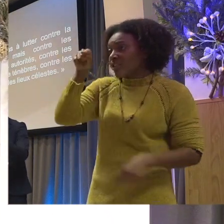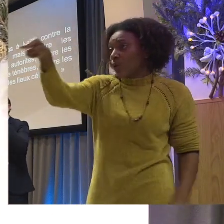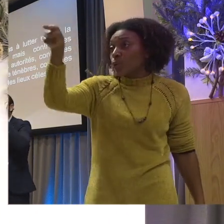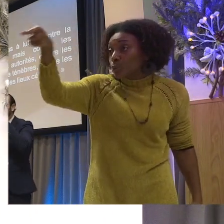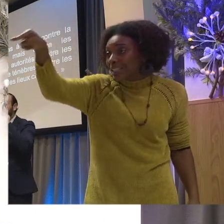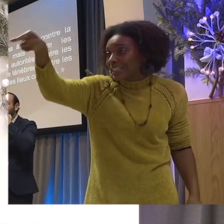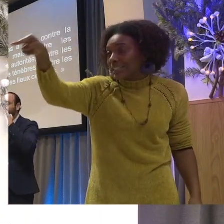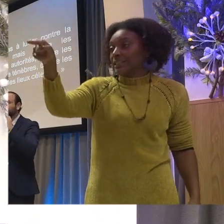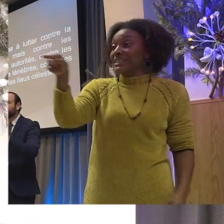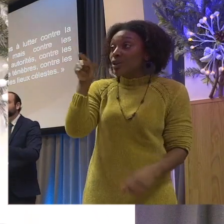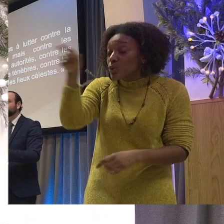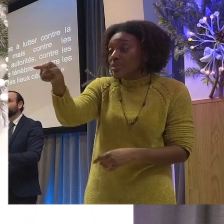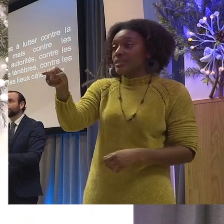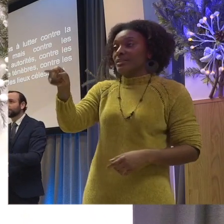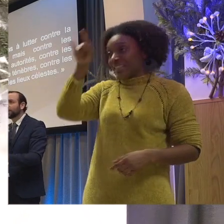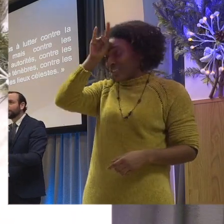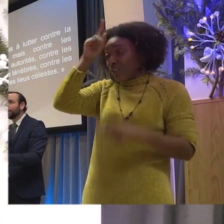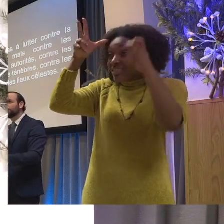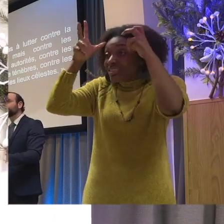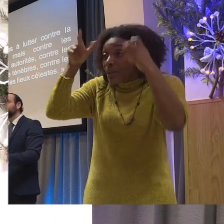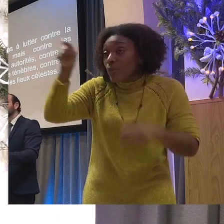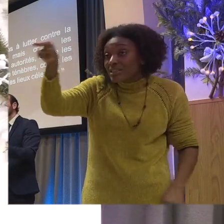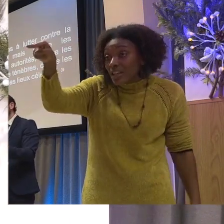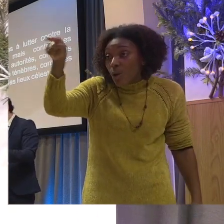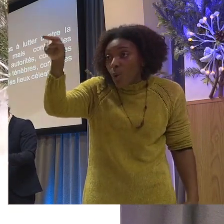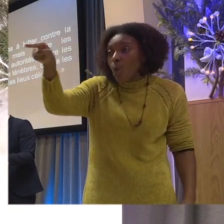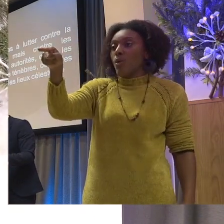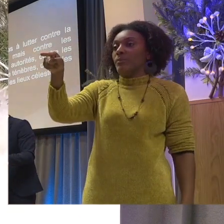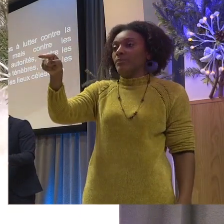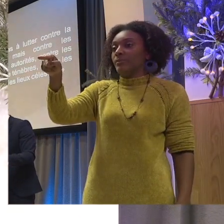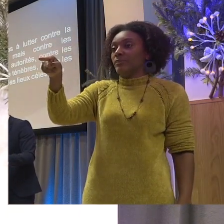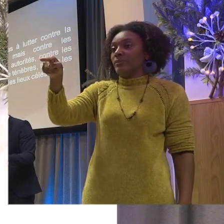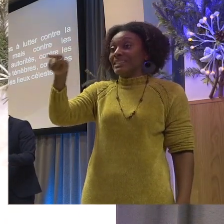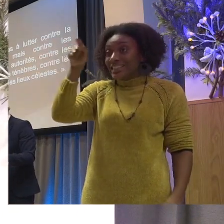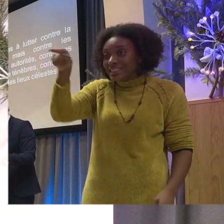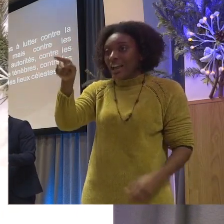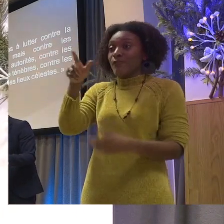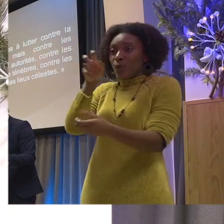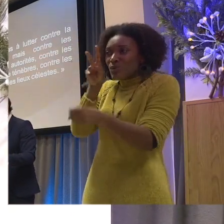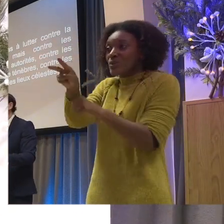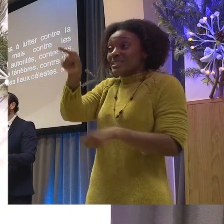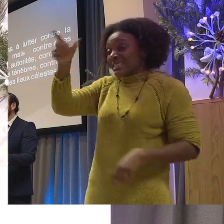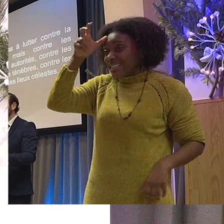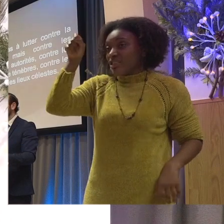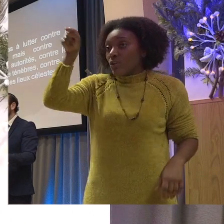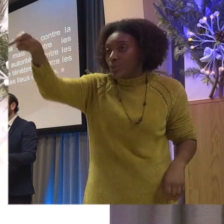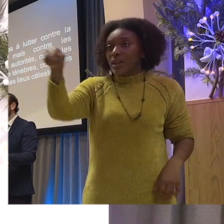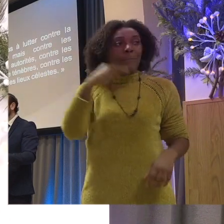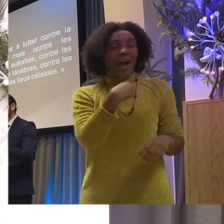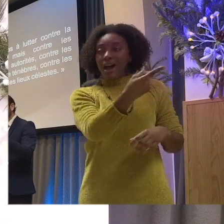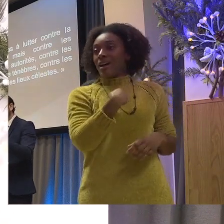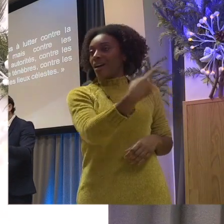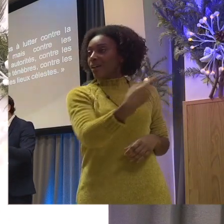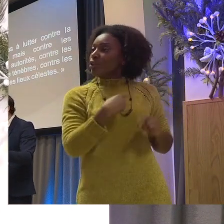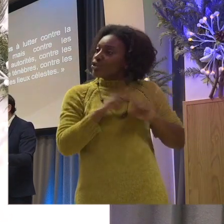les autorités, contre les princes de ce monde de ténèbres, contre les esprits méchants dans les lieux célestes. Amen. Quand